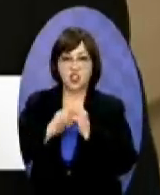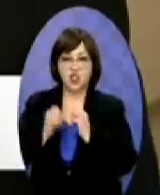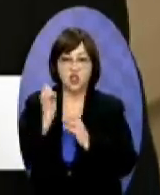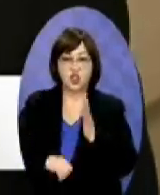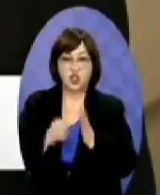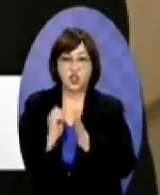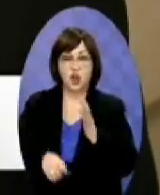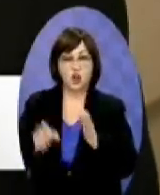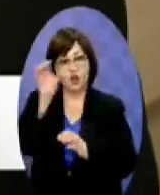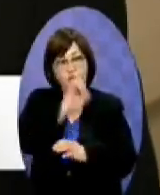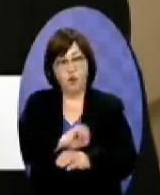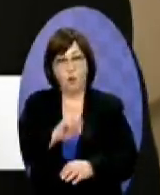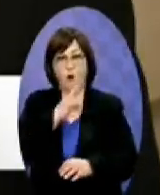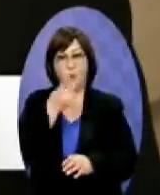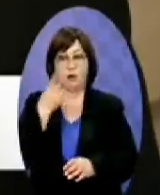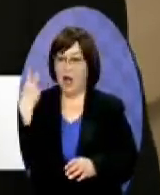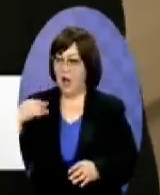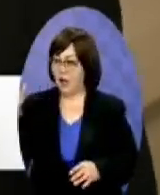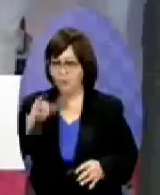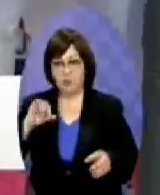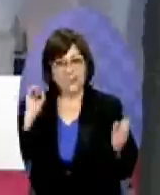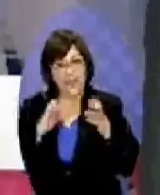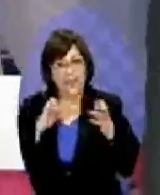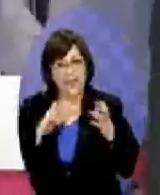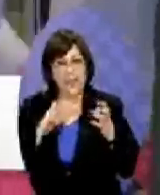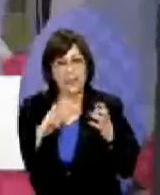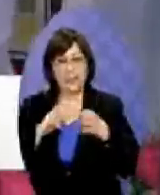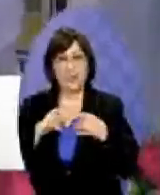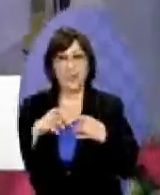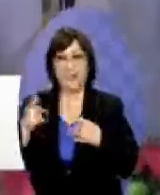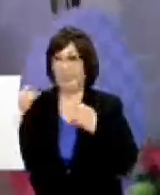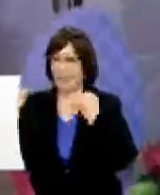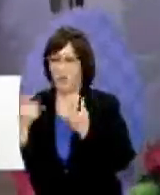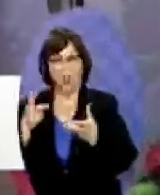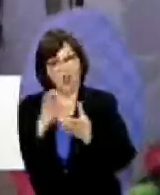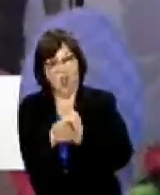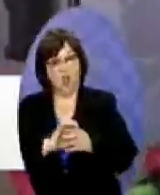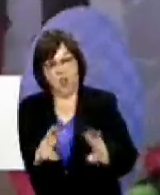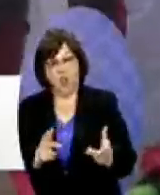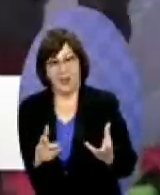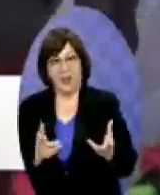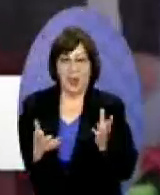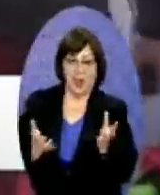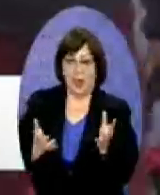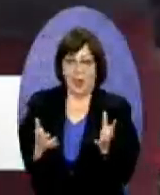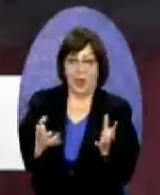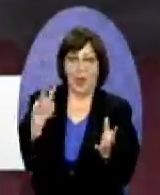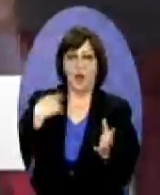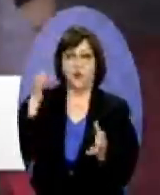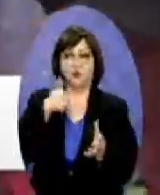амаа ололцож чадахгүй. Парламент гэрээг өөрчил гэдэг шаардлага дээр байр сууриа өөрчлөхгүй бол Британи